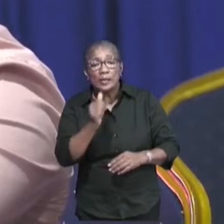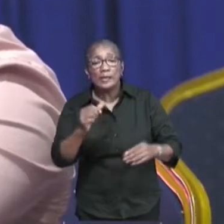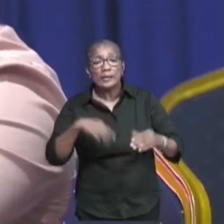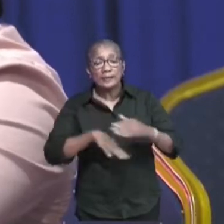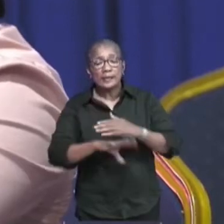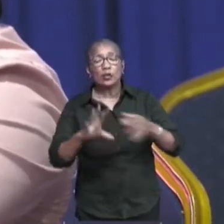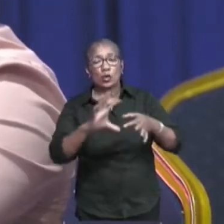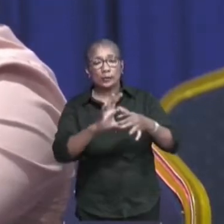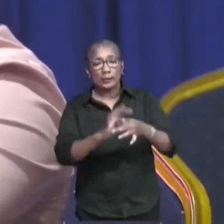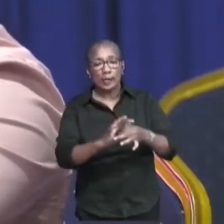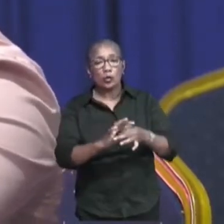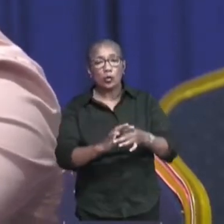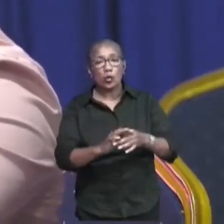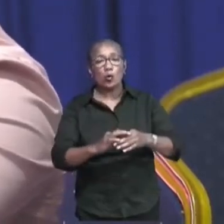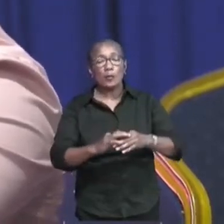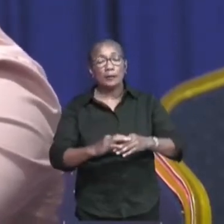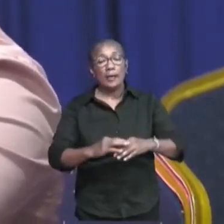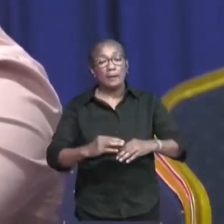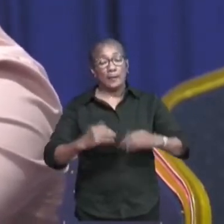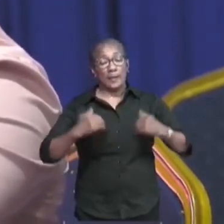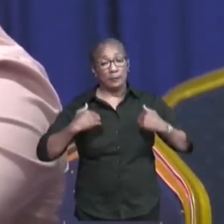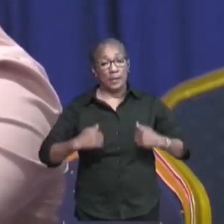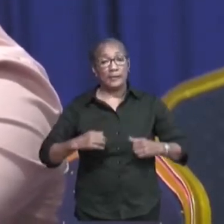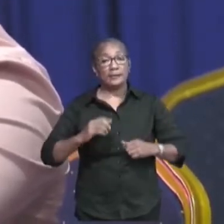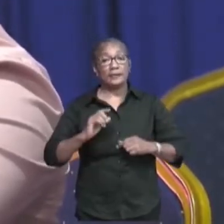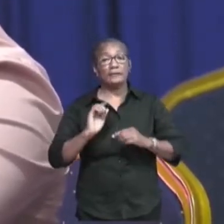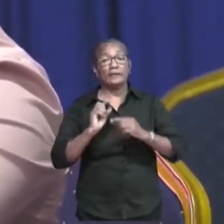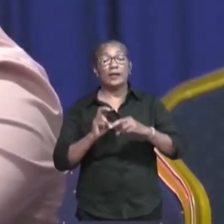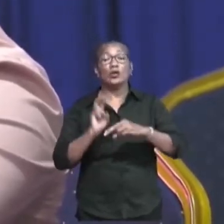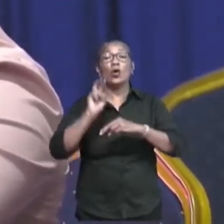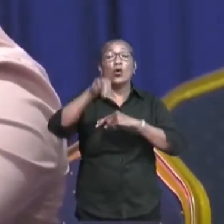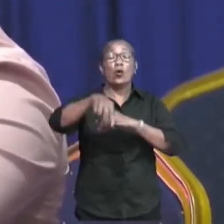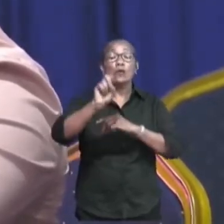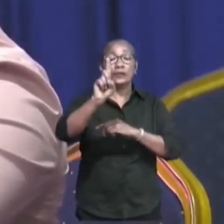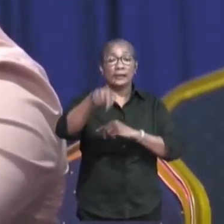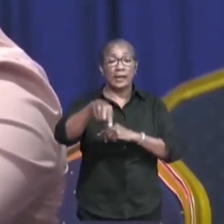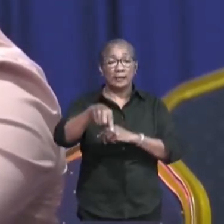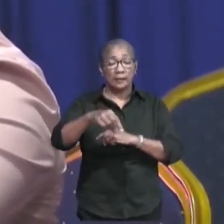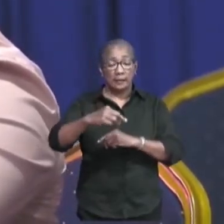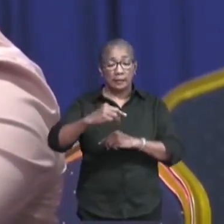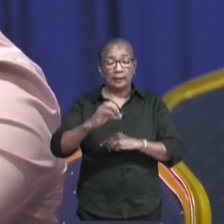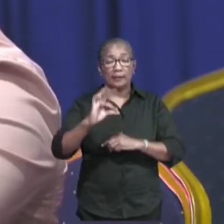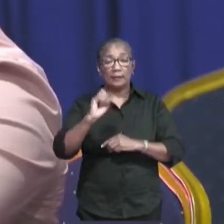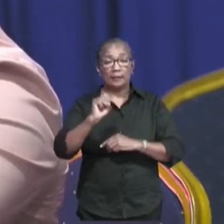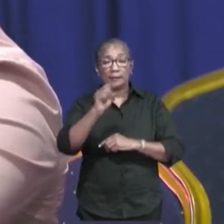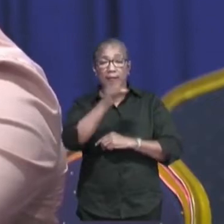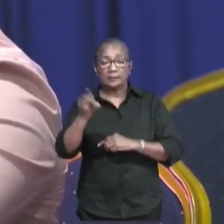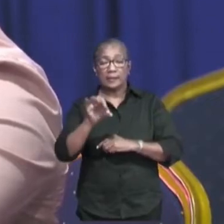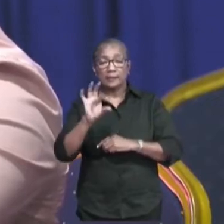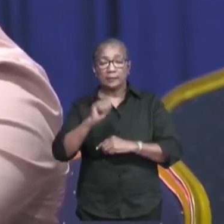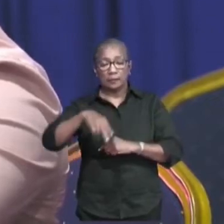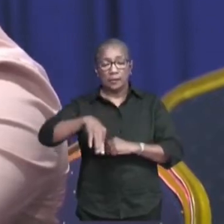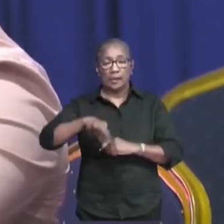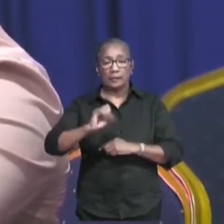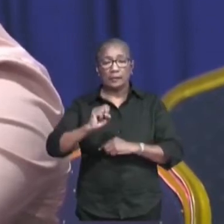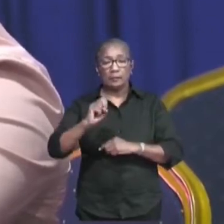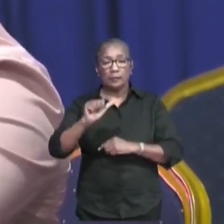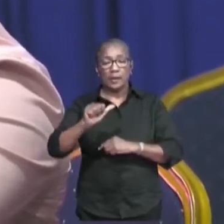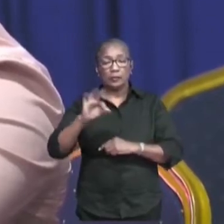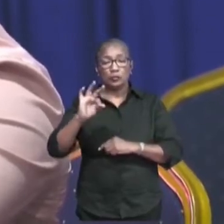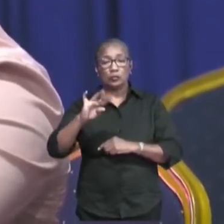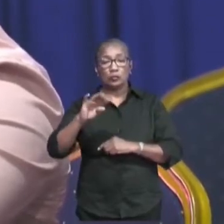contact gekomen met de mensen van de overkant. U weet, de Grand Santi, de Maripasula en andere